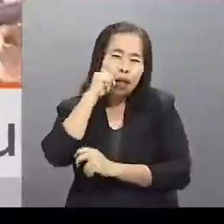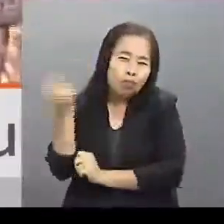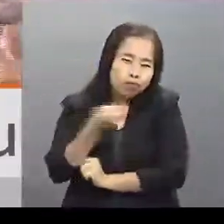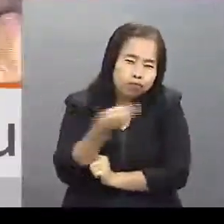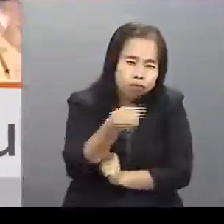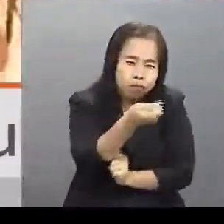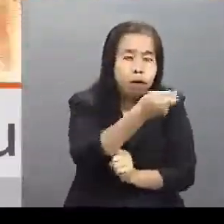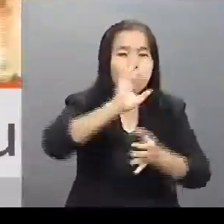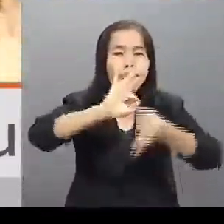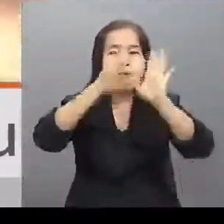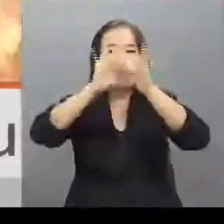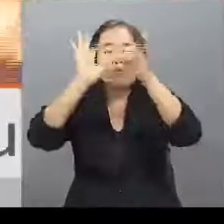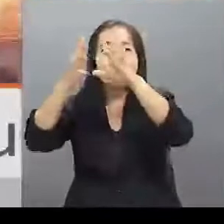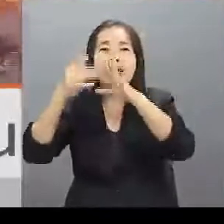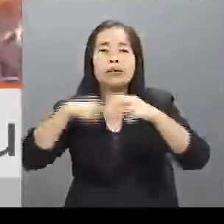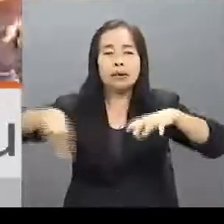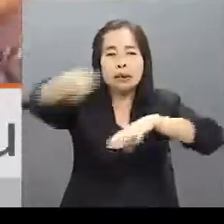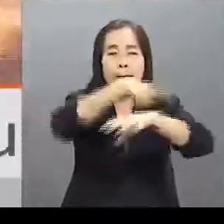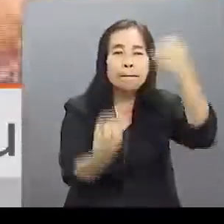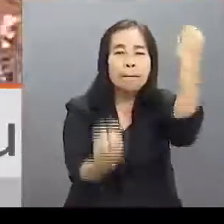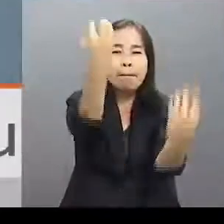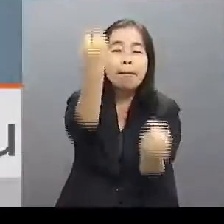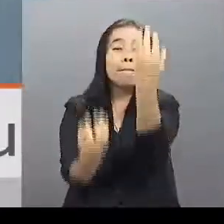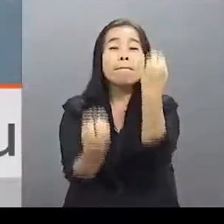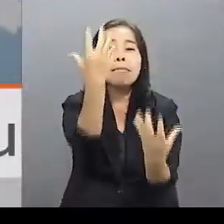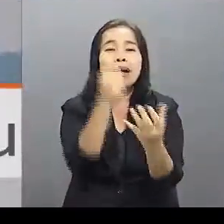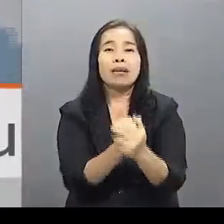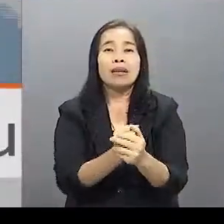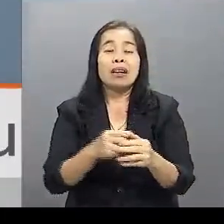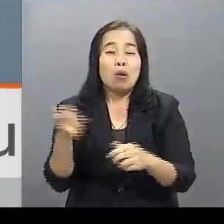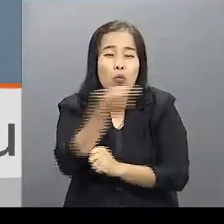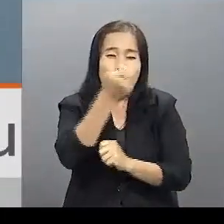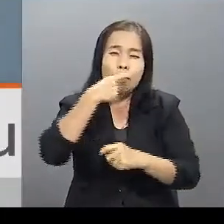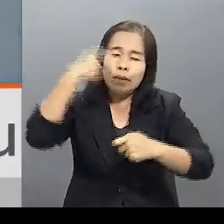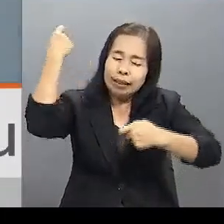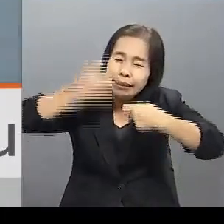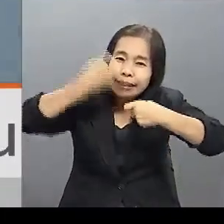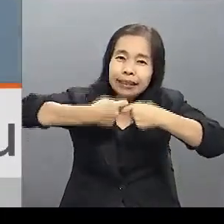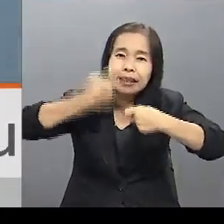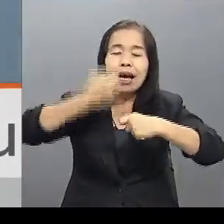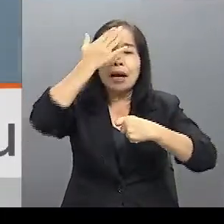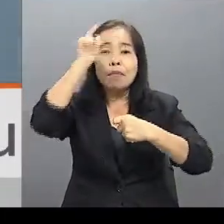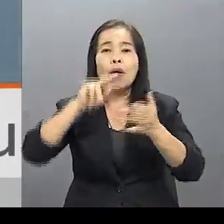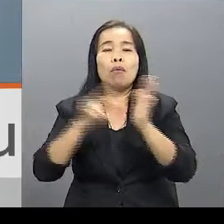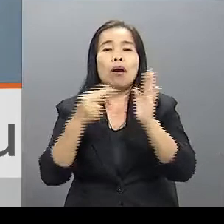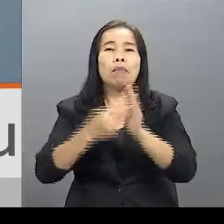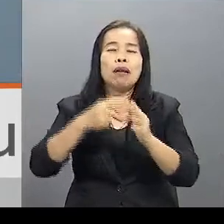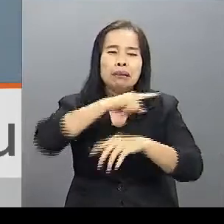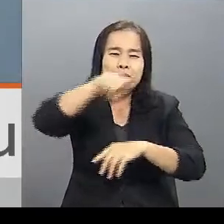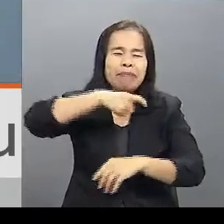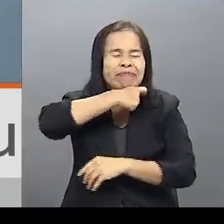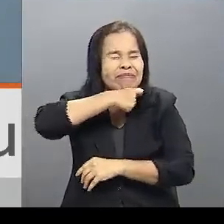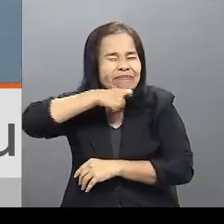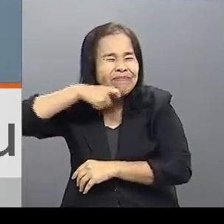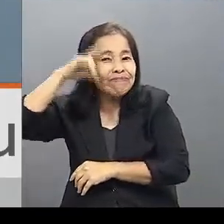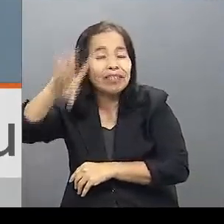เป็ป่าเต็งรังผสมป่าเบนจัพันธ์การดบไฟเป็นไปด้วยความยากลำบากเนองจากสภาพื้นที่คอนข้แ้งแรงมีเช้อเพลิง